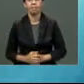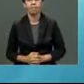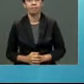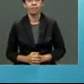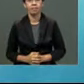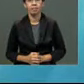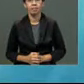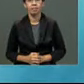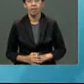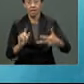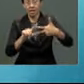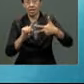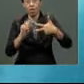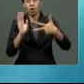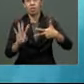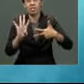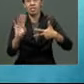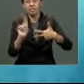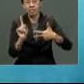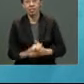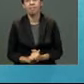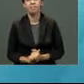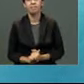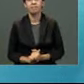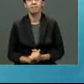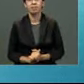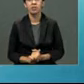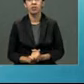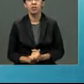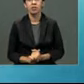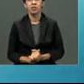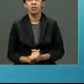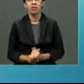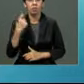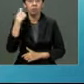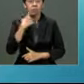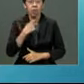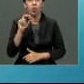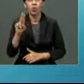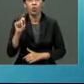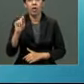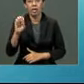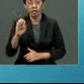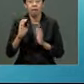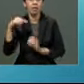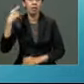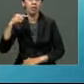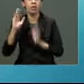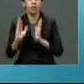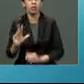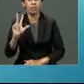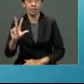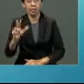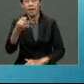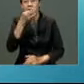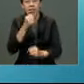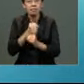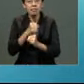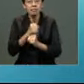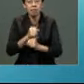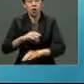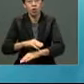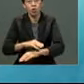4รายมาจากประเทศสหรัฐอาหรับอิมิเรตนะครับเป็นหญิงนะฮะ3รายอาชีพพนักงาน